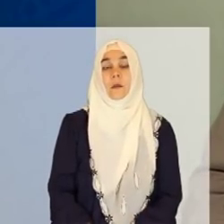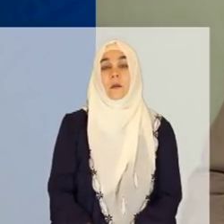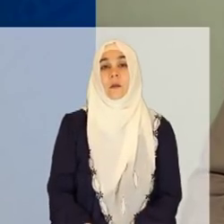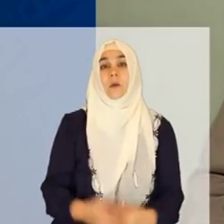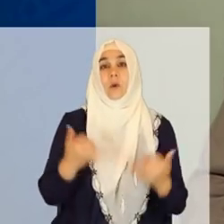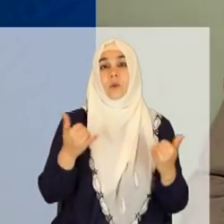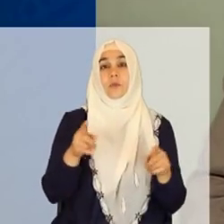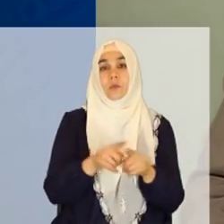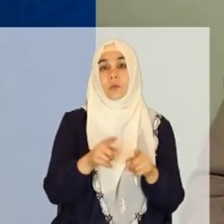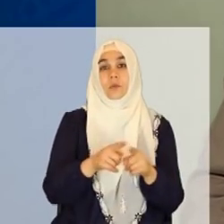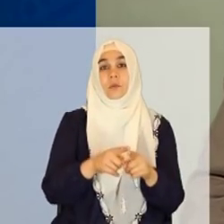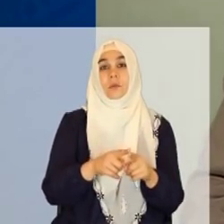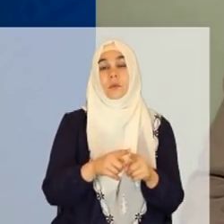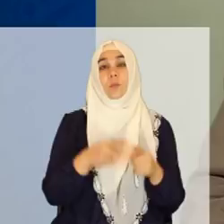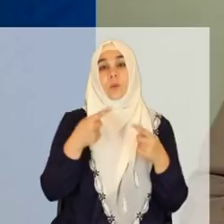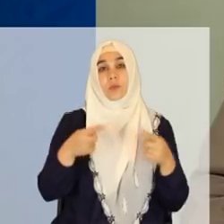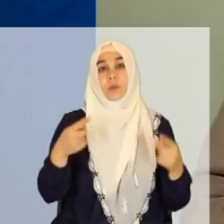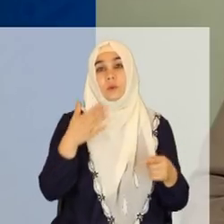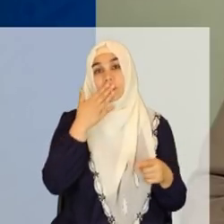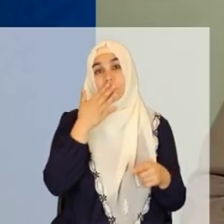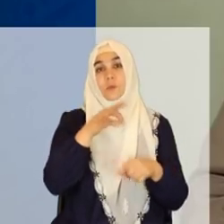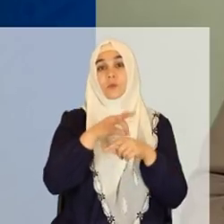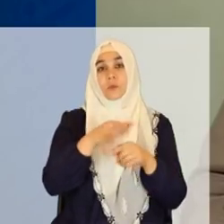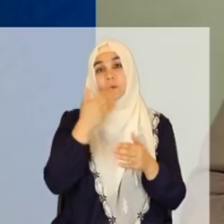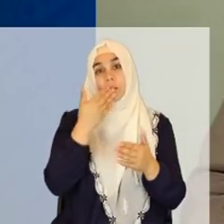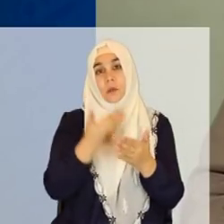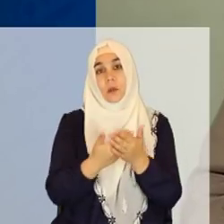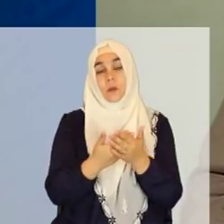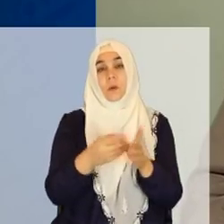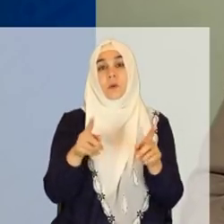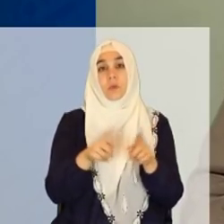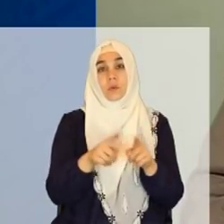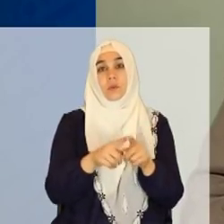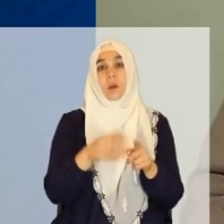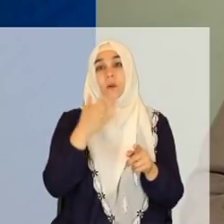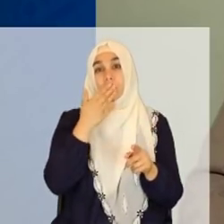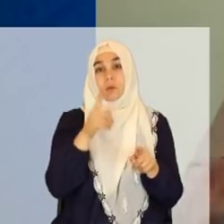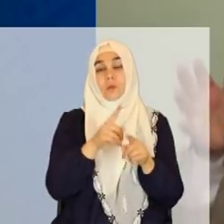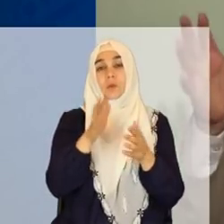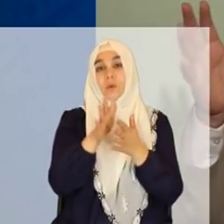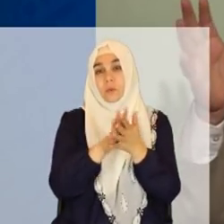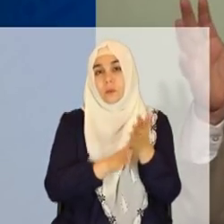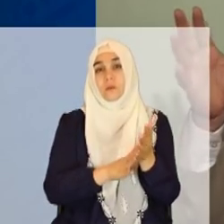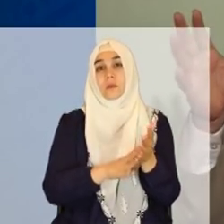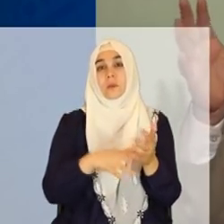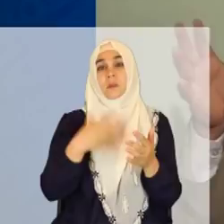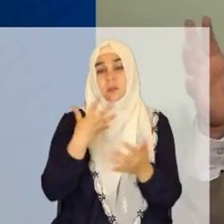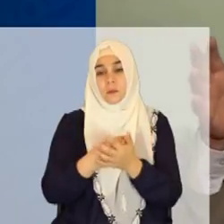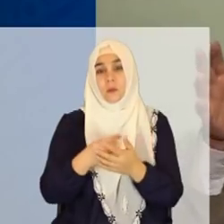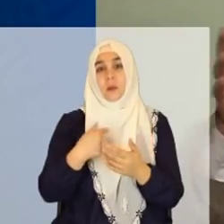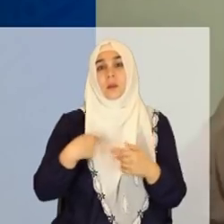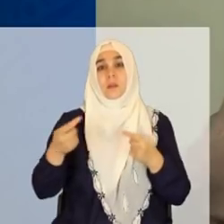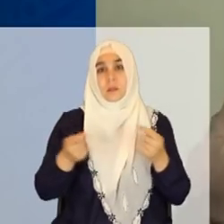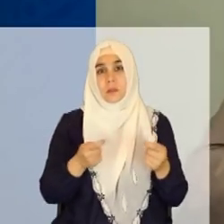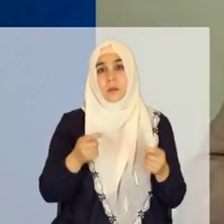Endi deydi, men sizdan ha deb boshqa yana boshqa roza bormi deganim, shu yana rozani farz